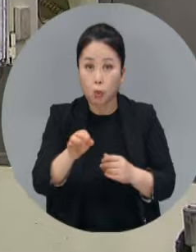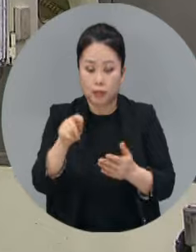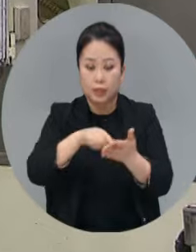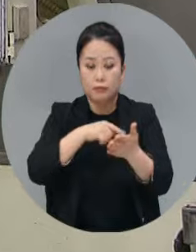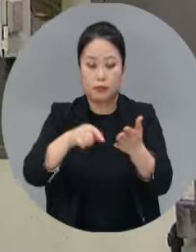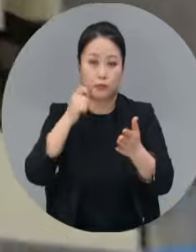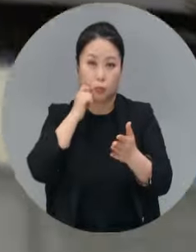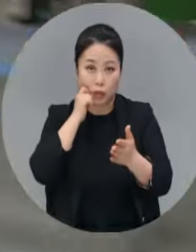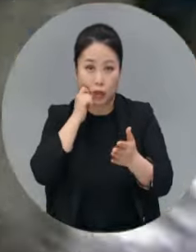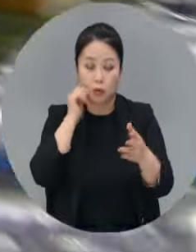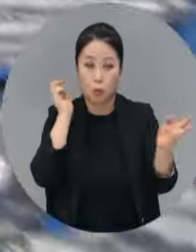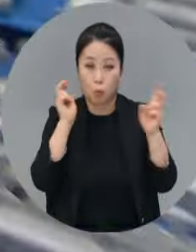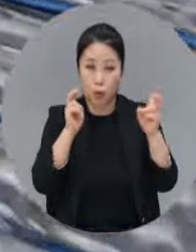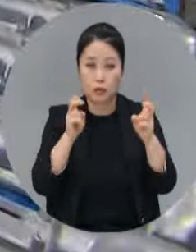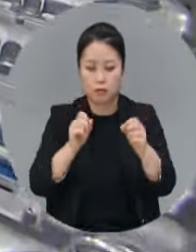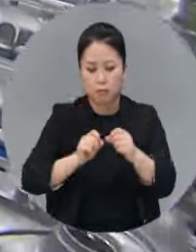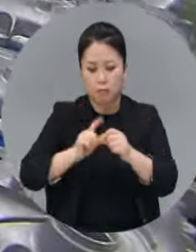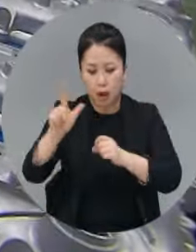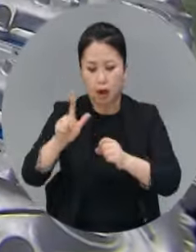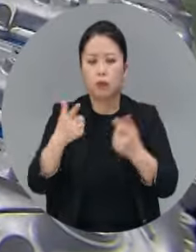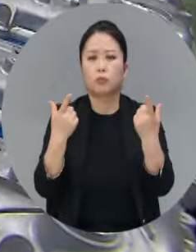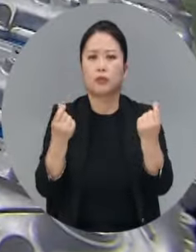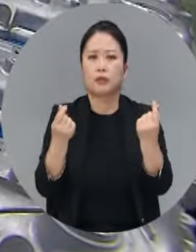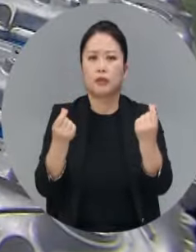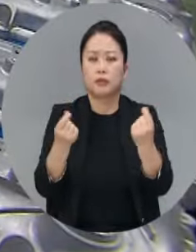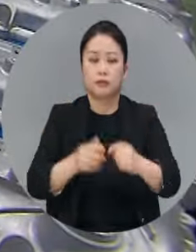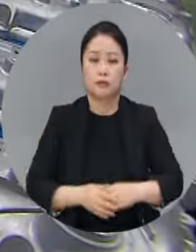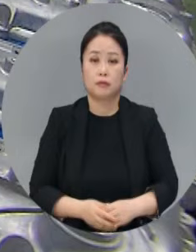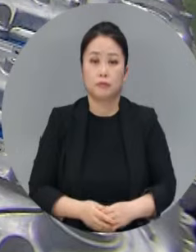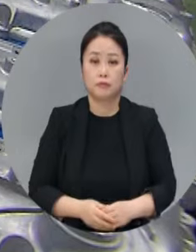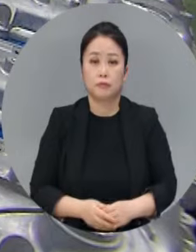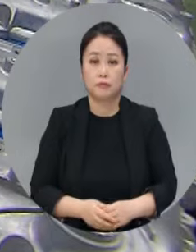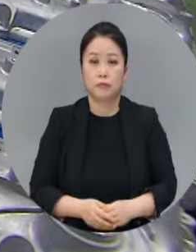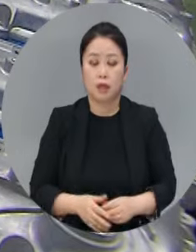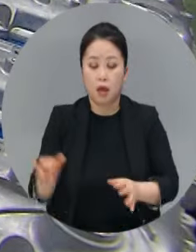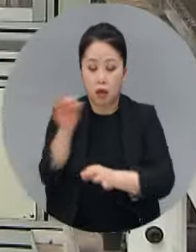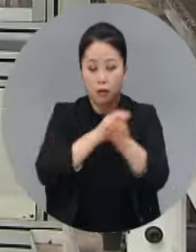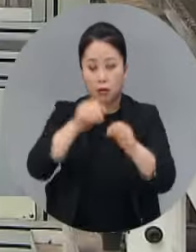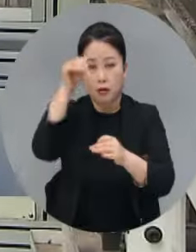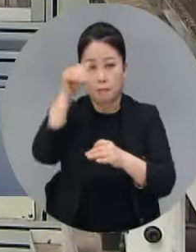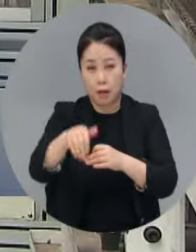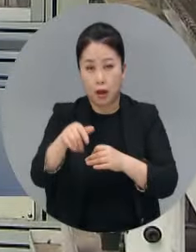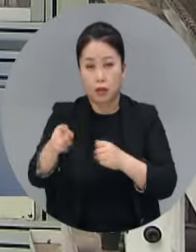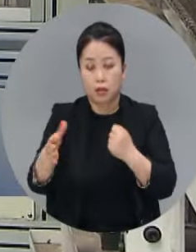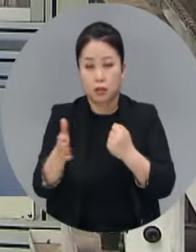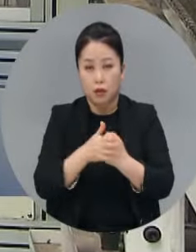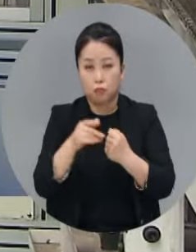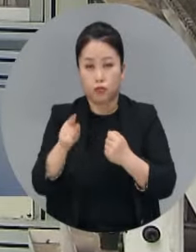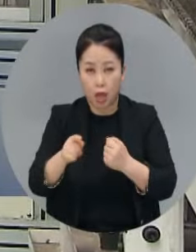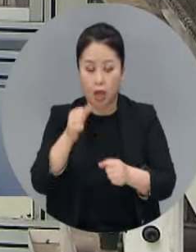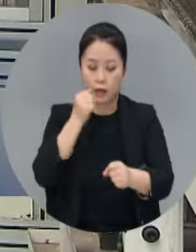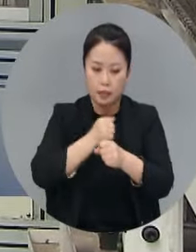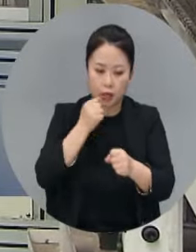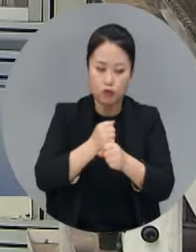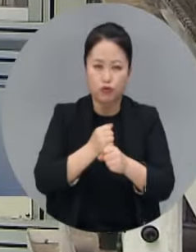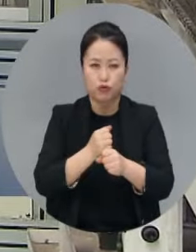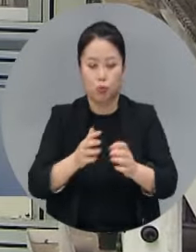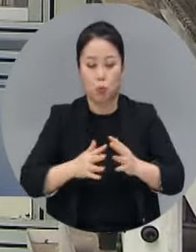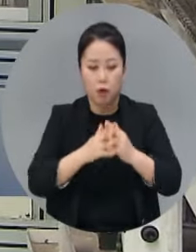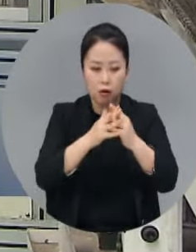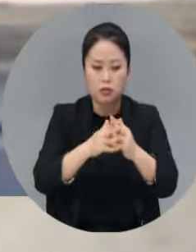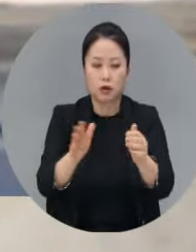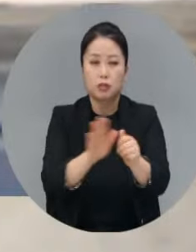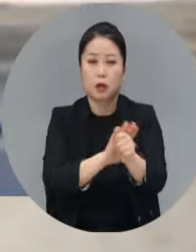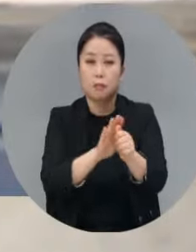못하는 지역 기업들이 크게 늘었다는 얘기입니다 불황으로 내수 기반의 제조 건설 서비스 업종